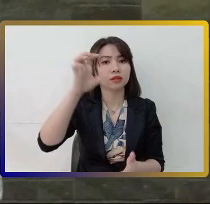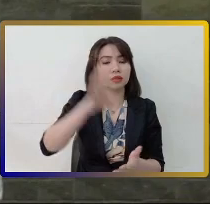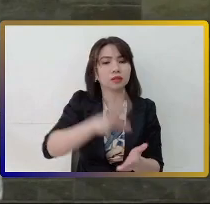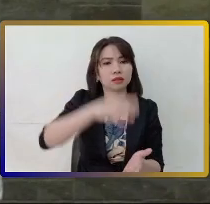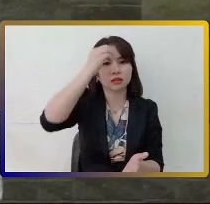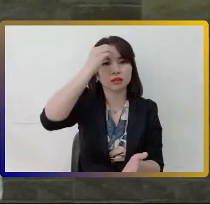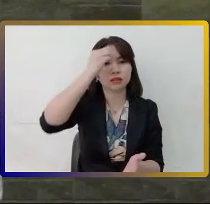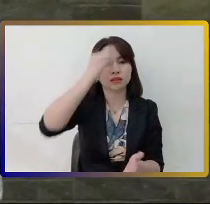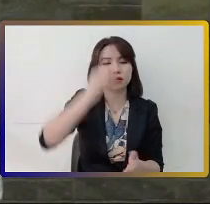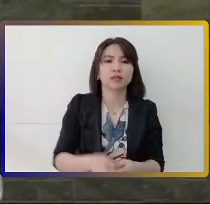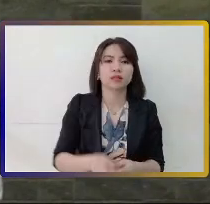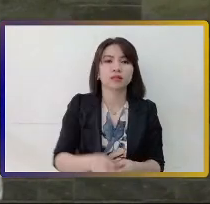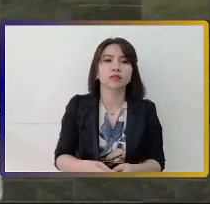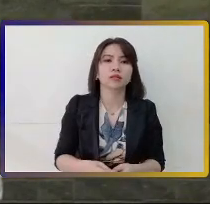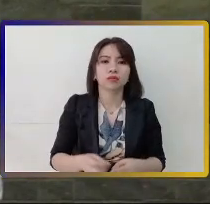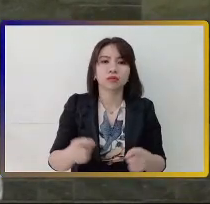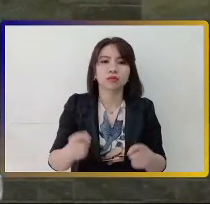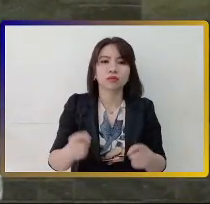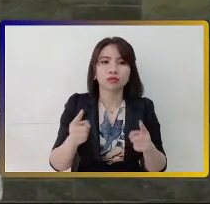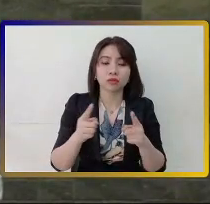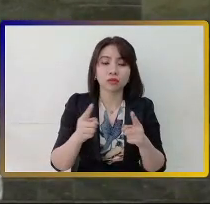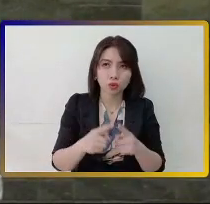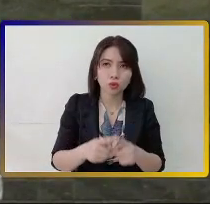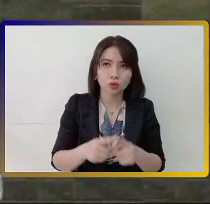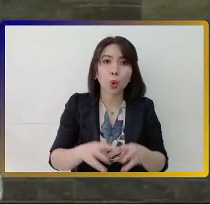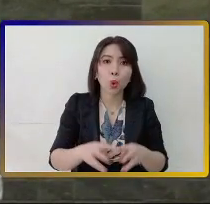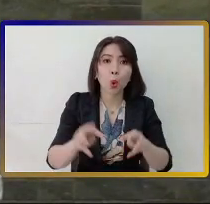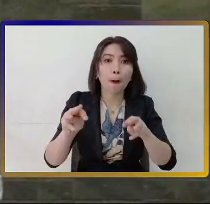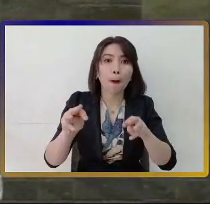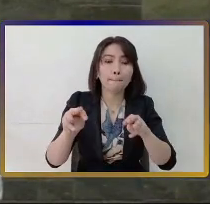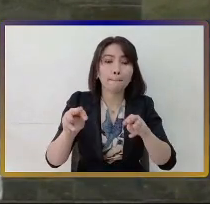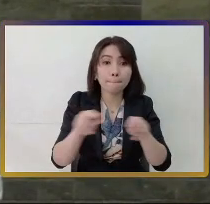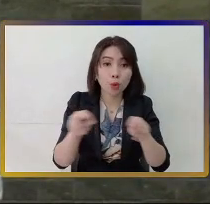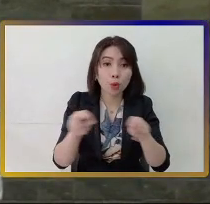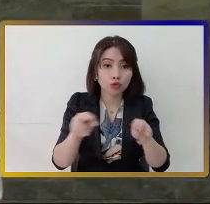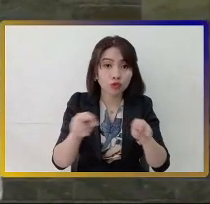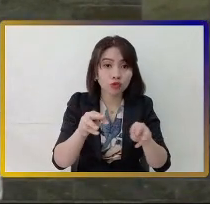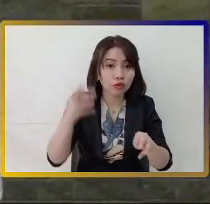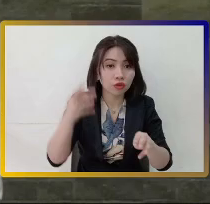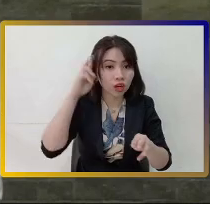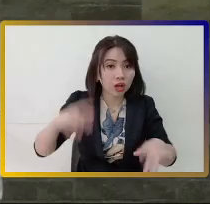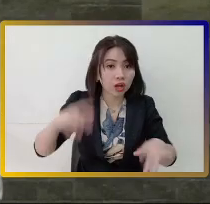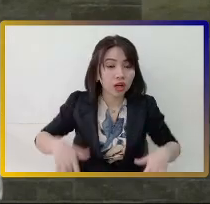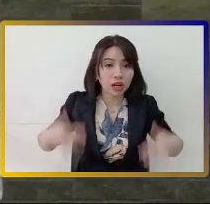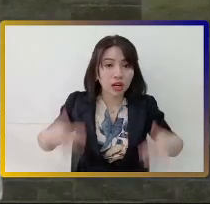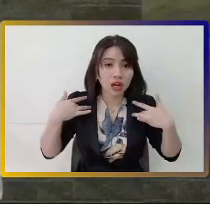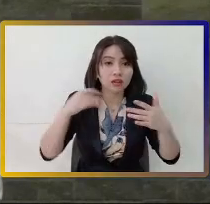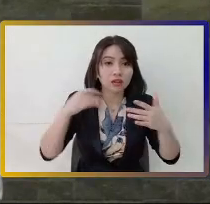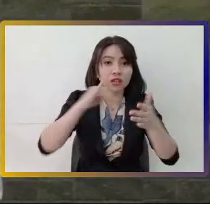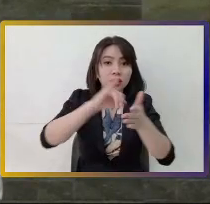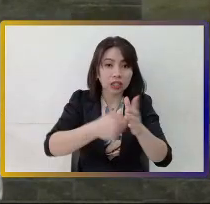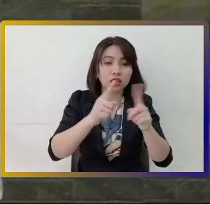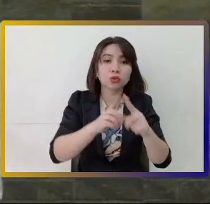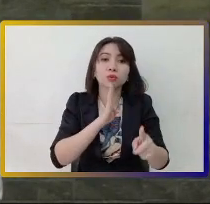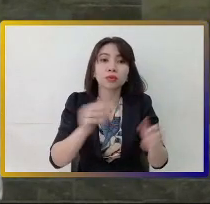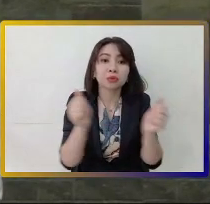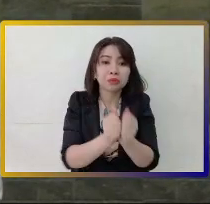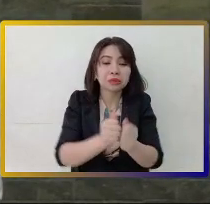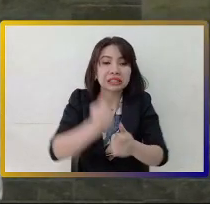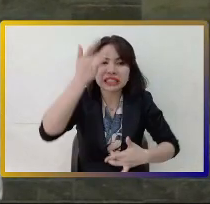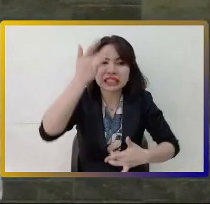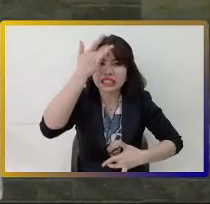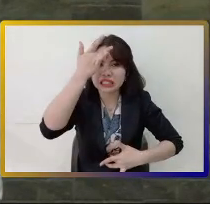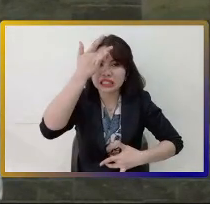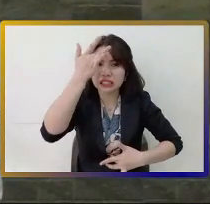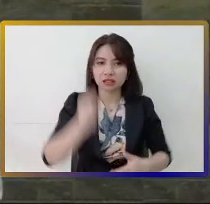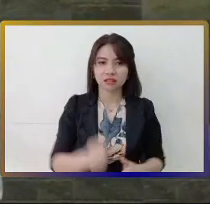to adjust her life to accommodate the spirit. For 18 years, nung una